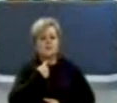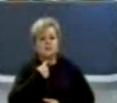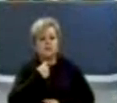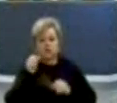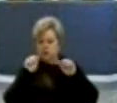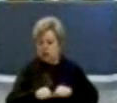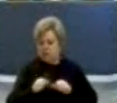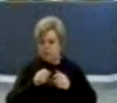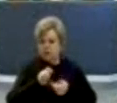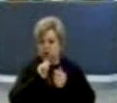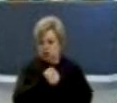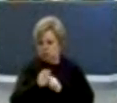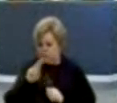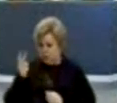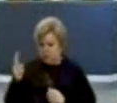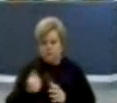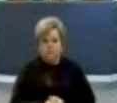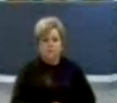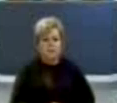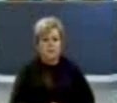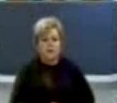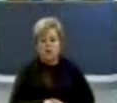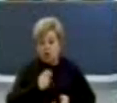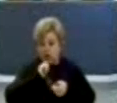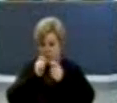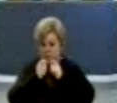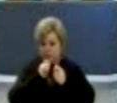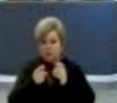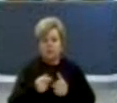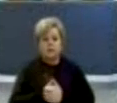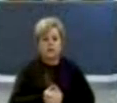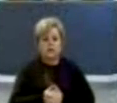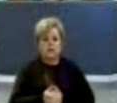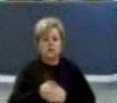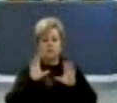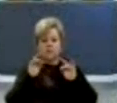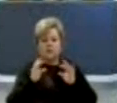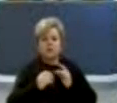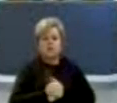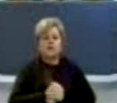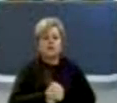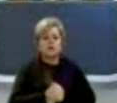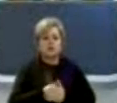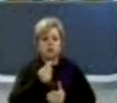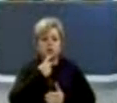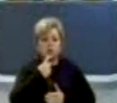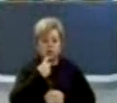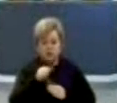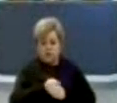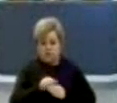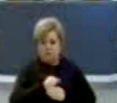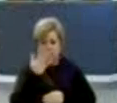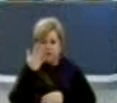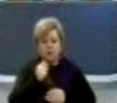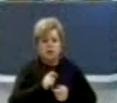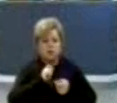qeveri plotësisht e ndryshme nga ajo që kemi parë deri tash. Dhe në këtë marrëveshje të 10 shtatorit, nga e cila u bën 5 muaj deri kur të nënshkruajtë marrëveshjen e parë